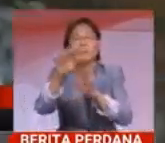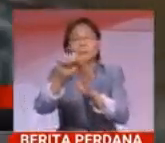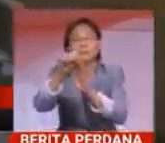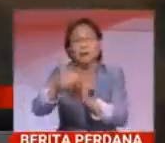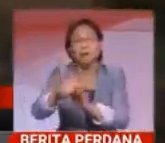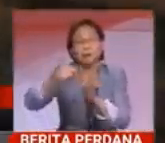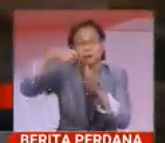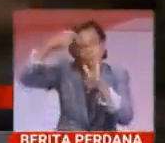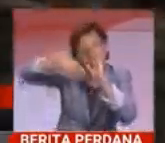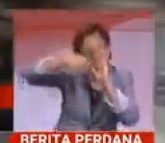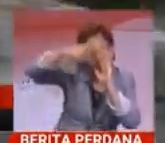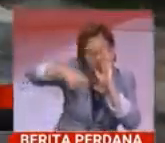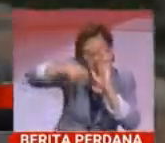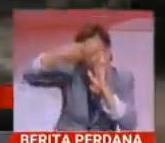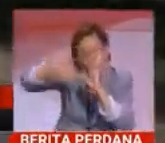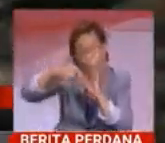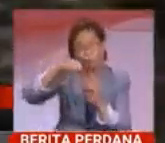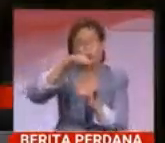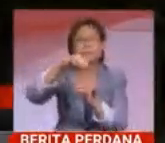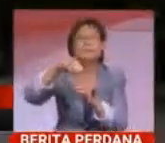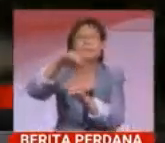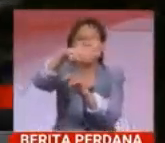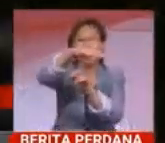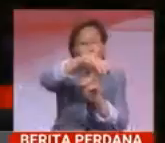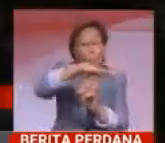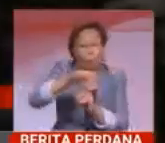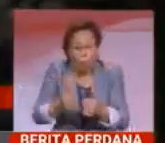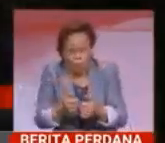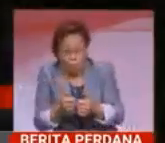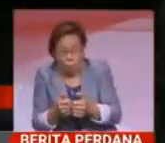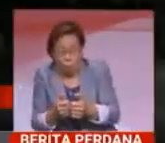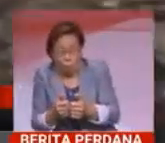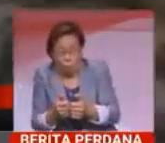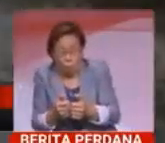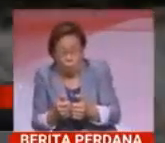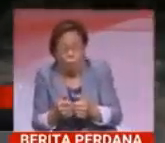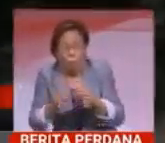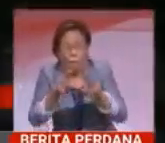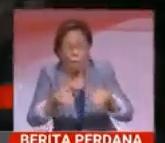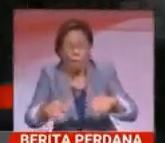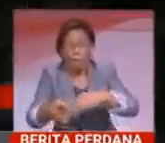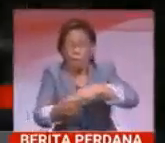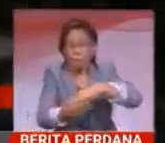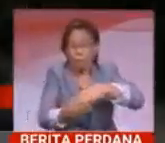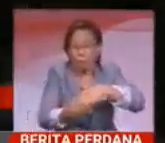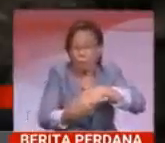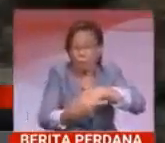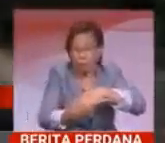dirasakan menggunakan racing drone milik muhammad khair